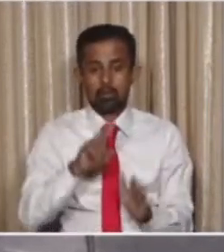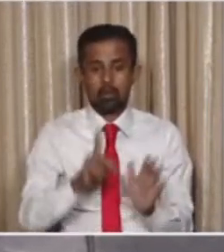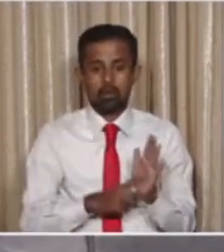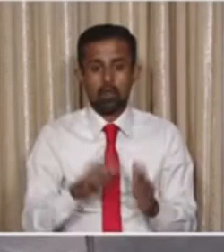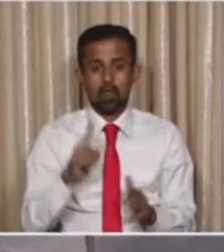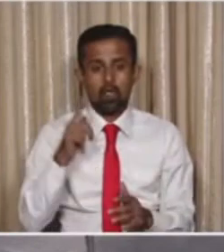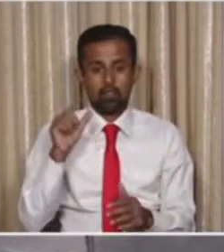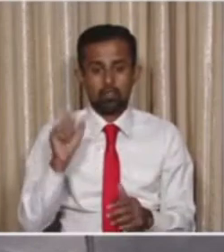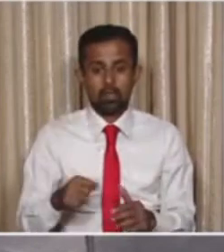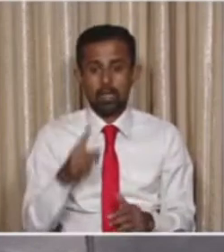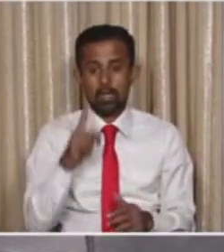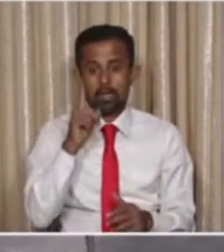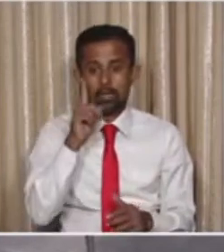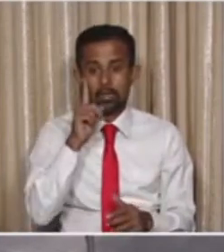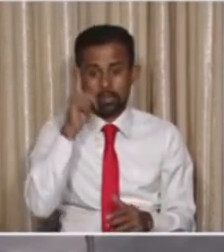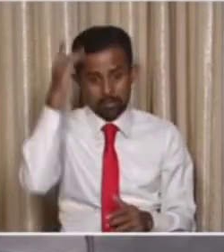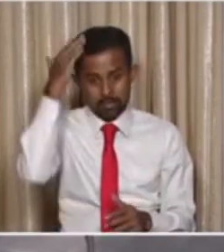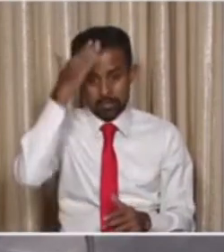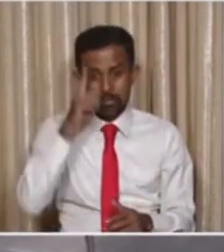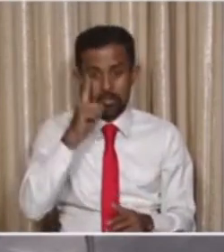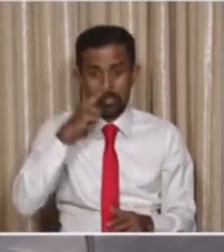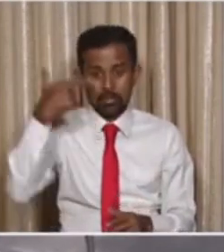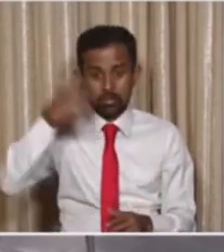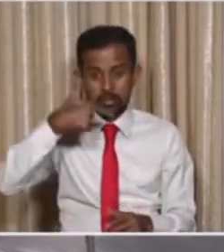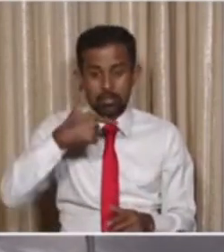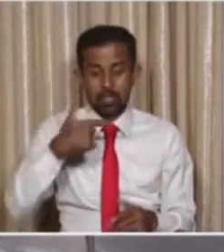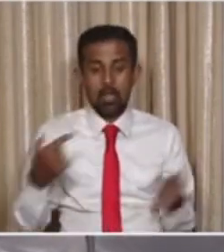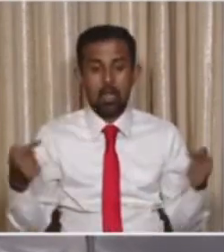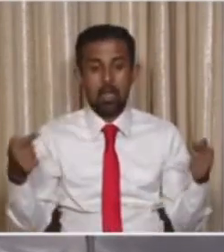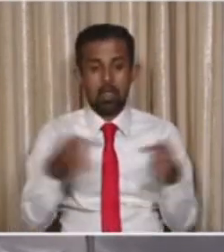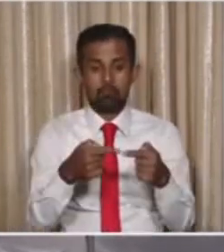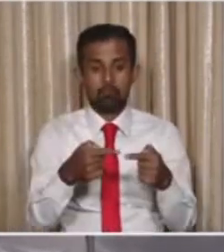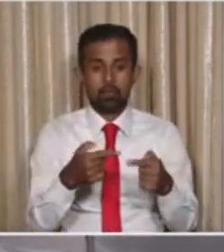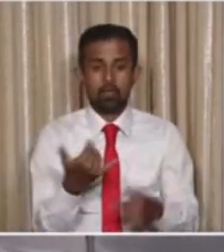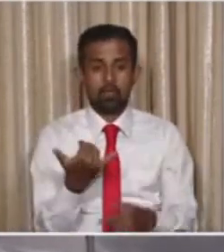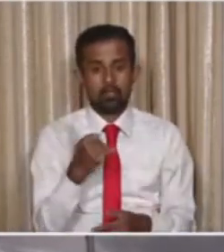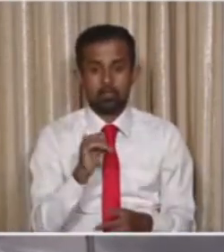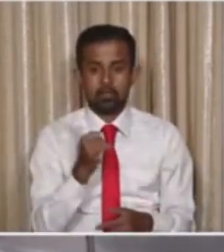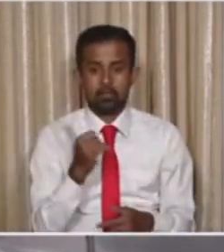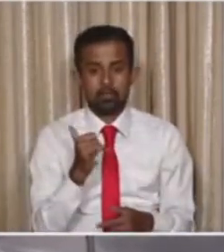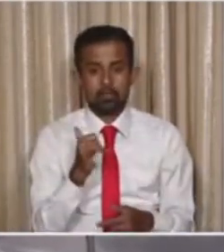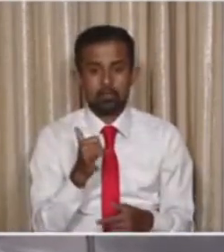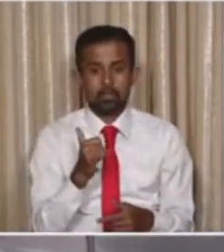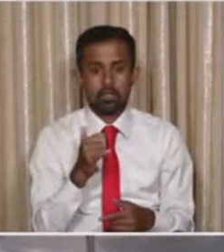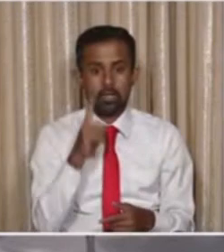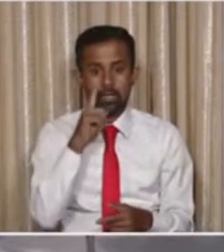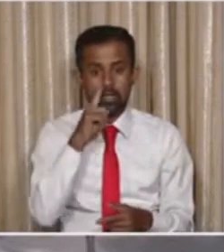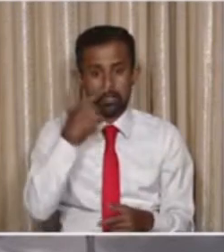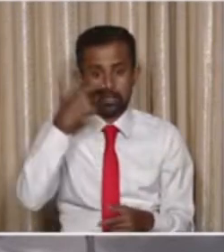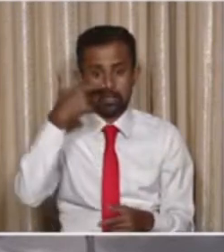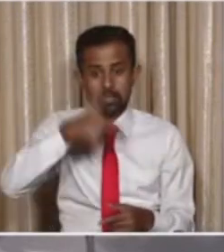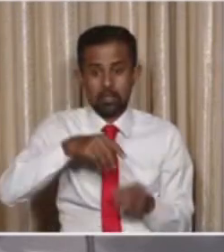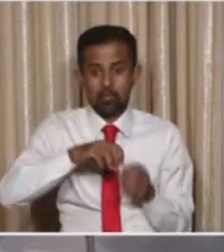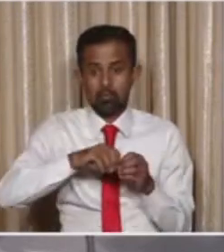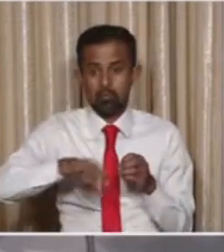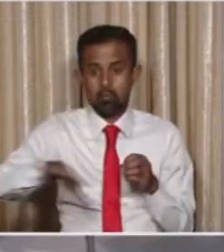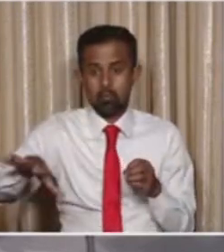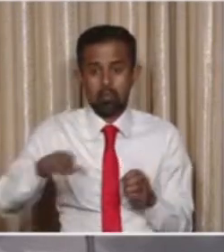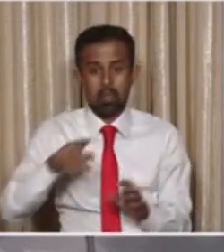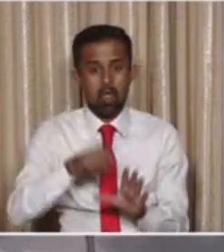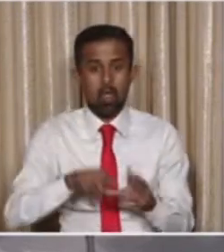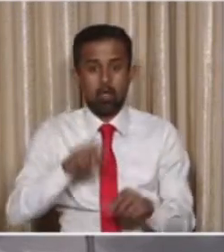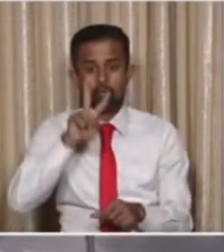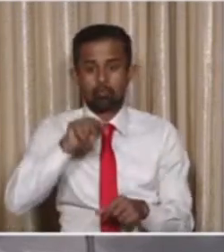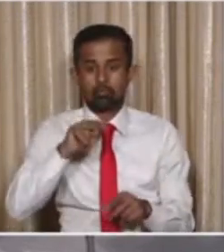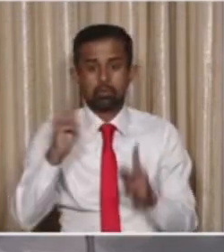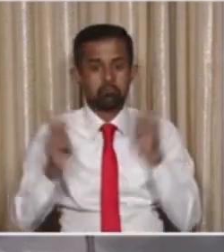270,000 තිබිච්ච තෙල් නැවක්. මේ තෙල් නැව බැරි වෙලා හරි තෙල් කාන්දුව සිද්ධ වුණා නම් තව අවුරුදු 20කටවත් මේ රට